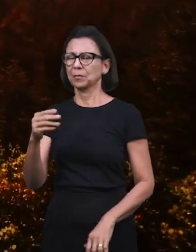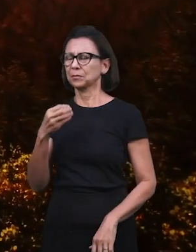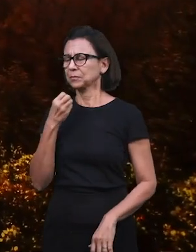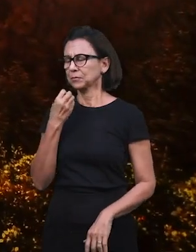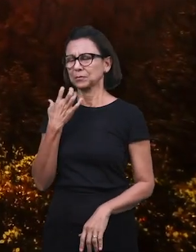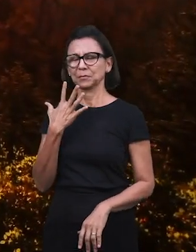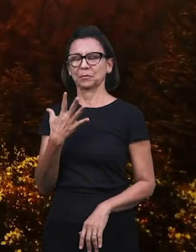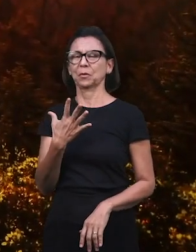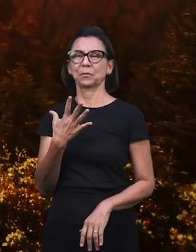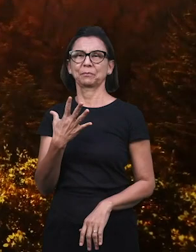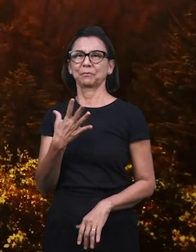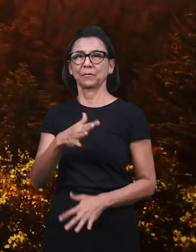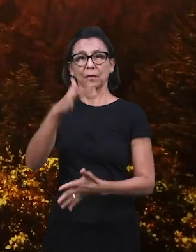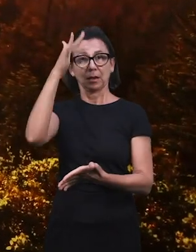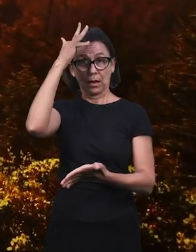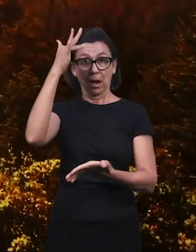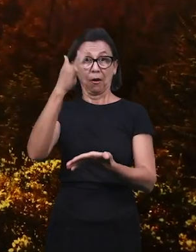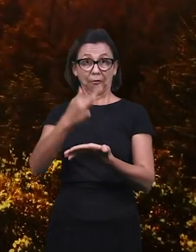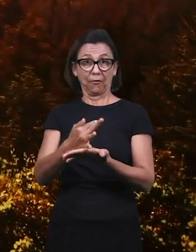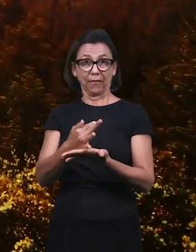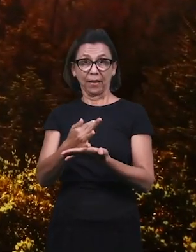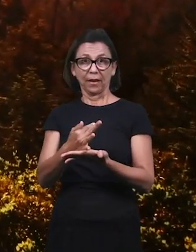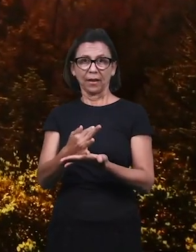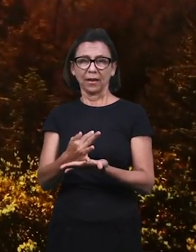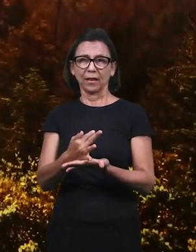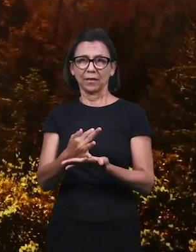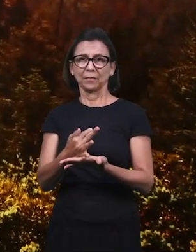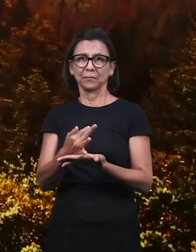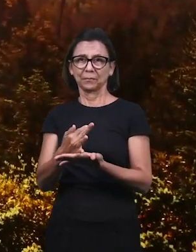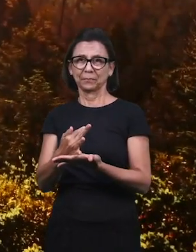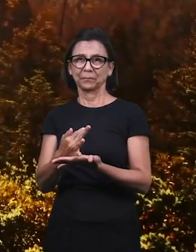a esperança do